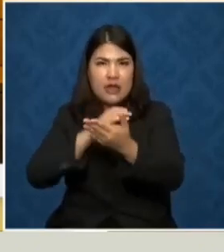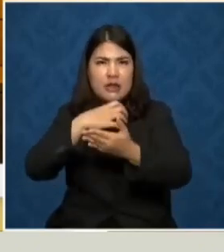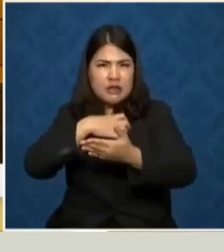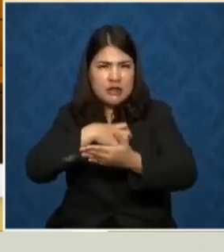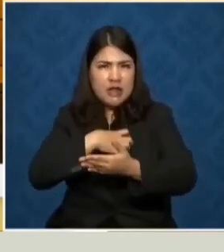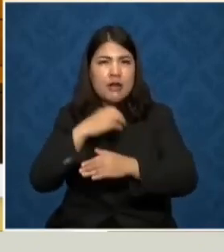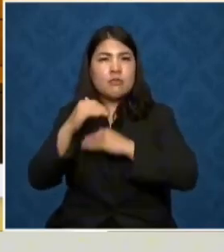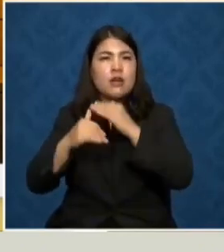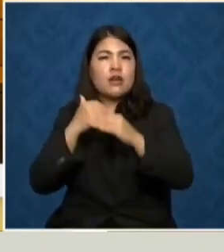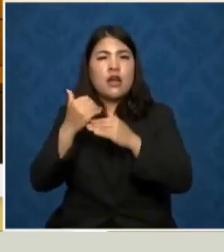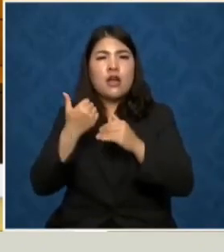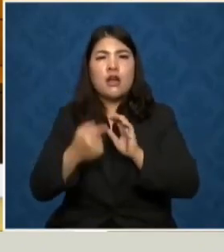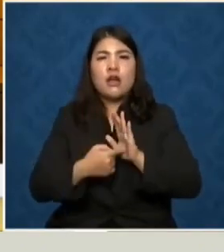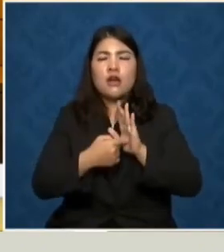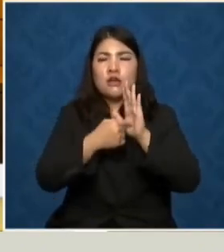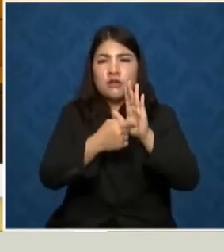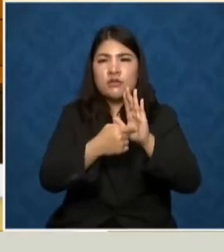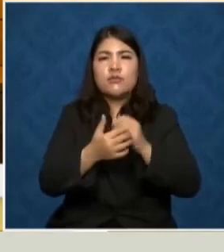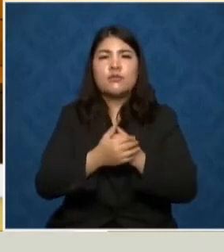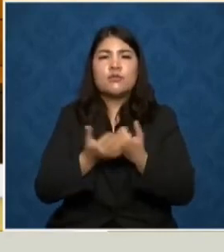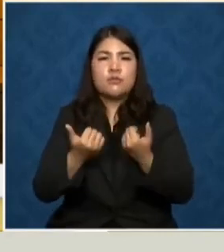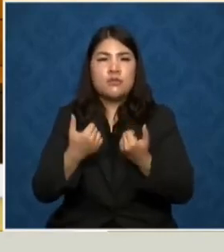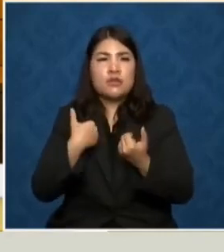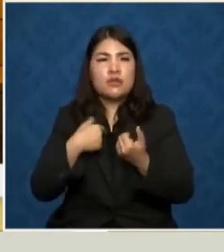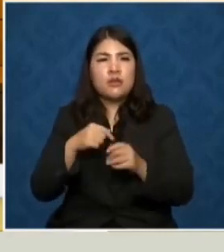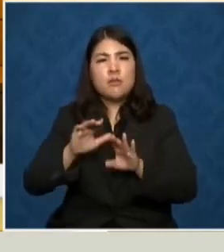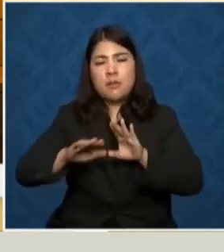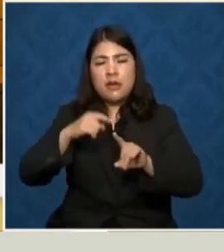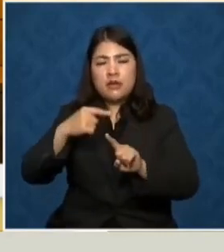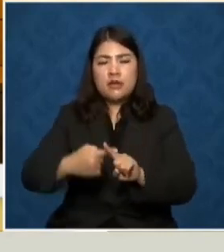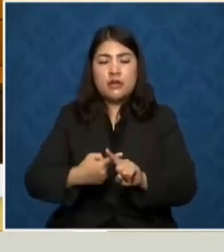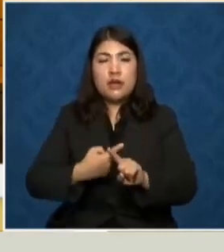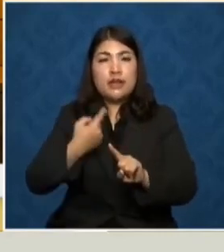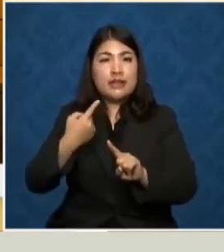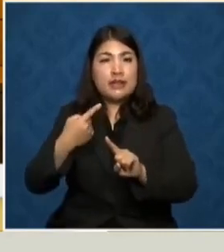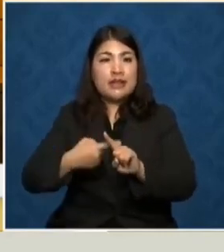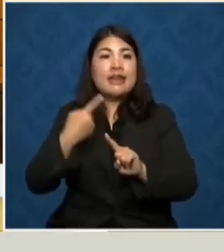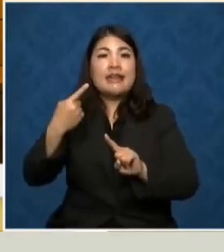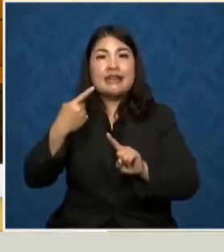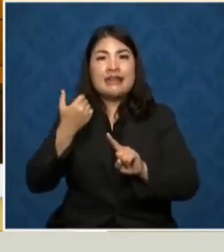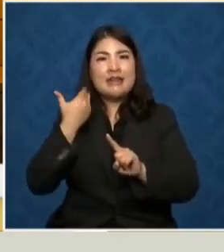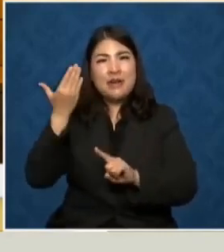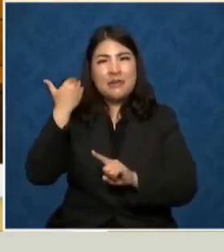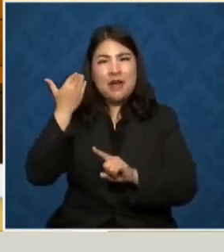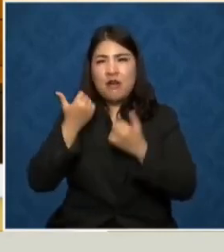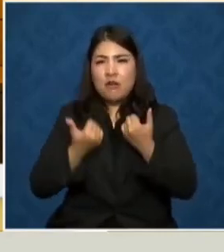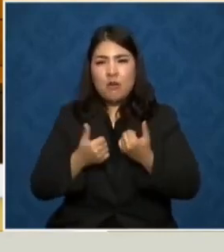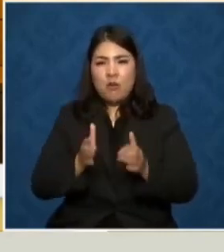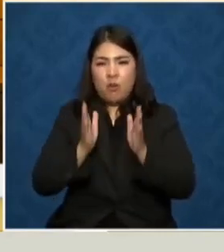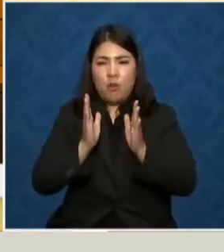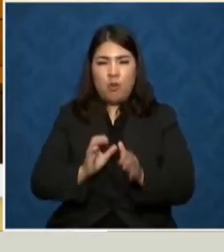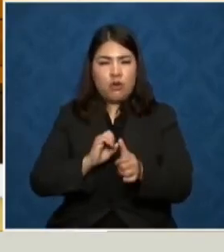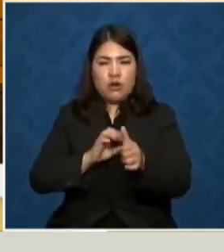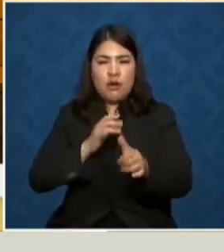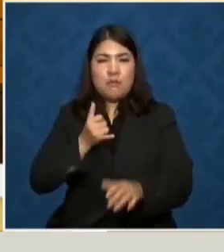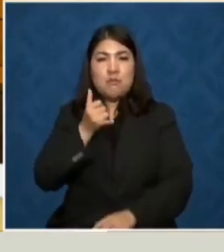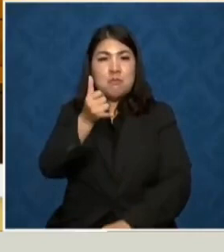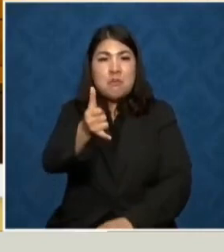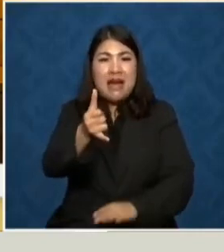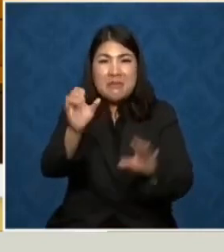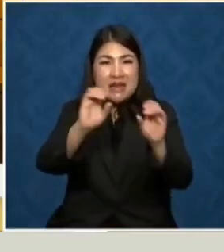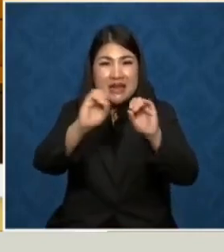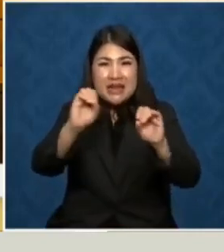าจะเป็นเรื่องของ World Economic Forum เองที่มีขึ้นในเดือนมกราคมที่ผ่านมาเราไม่มีผู้นำเดินทางไป12ปีแล้วครับ